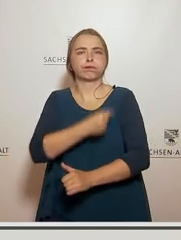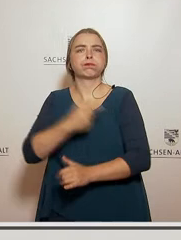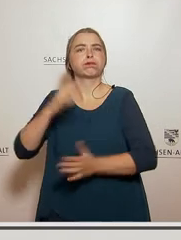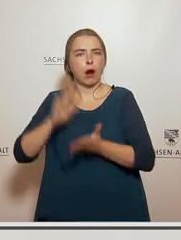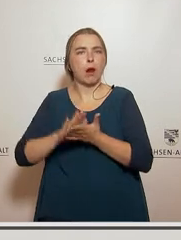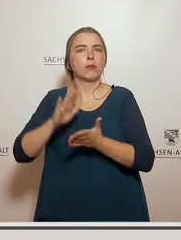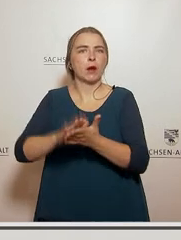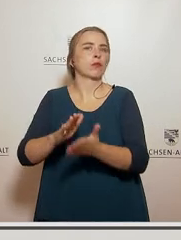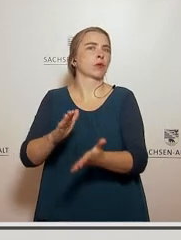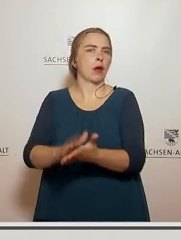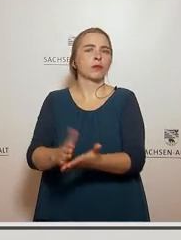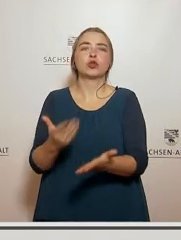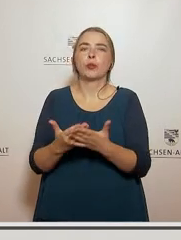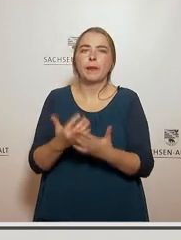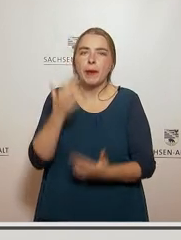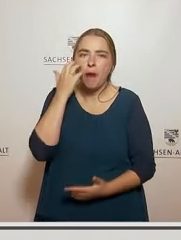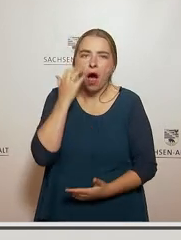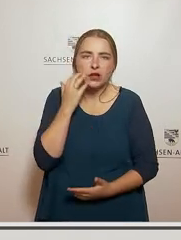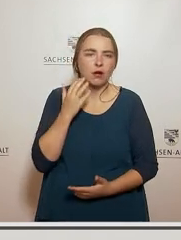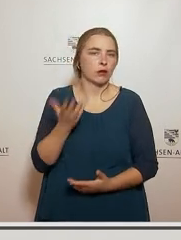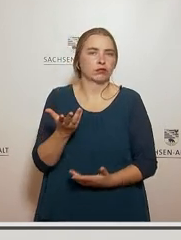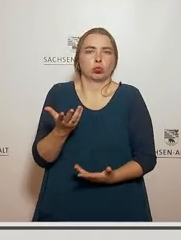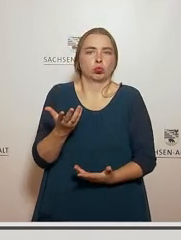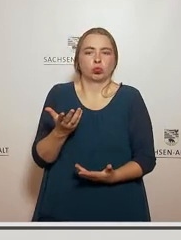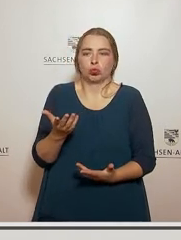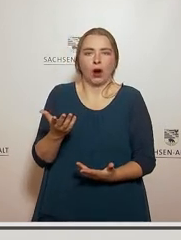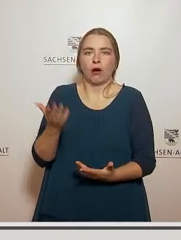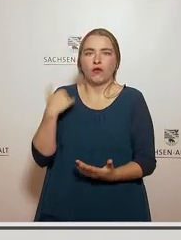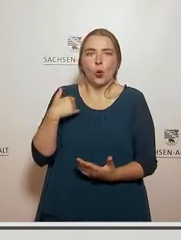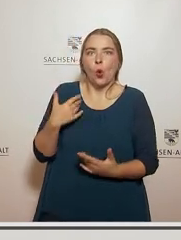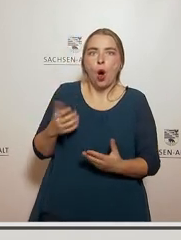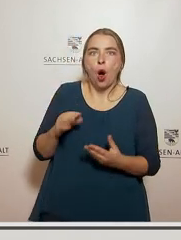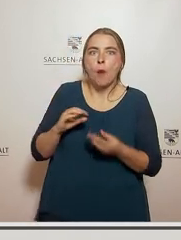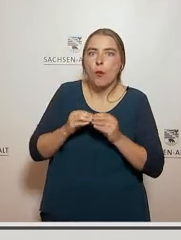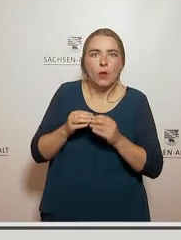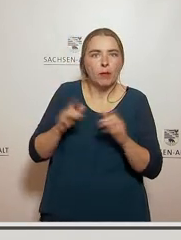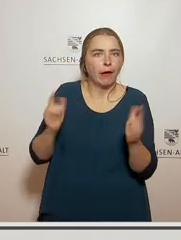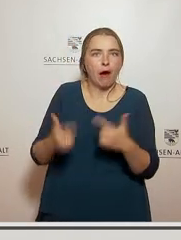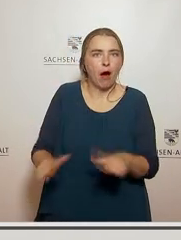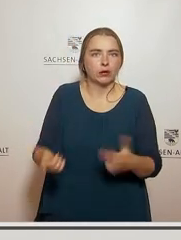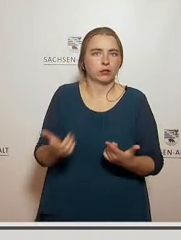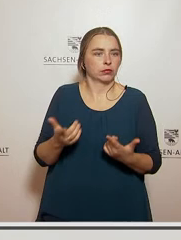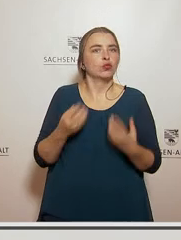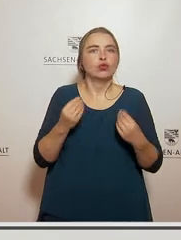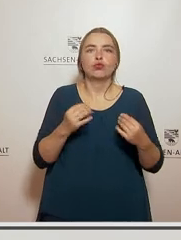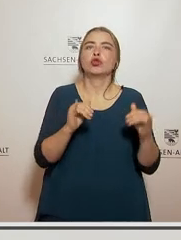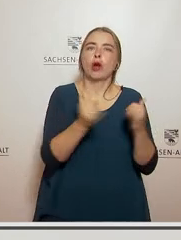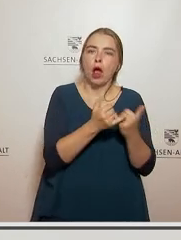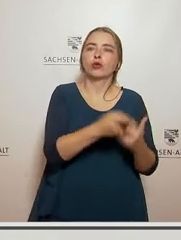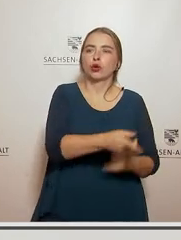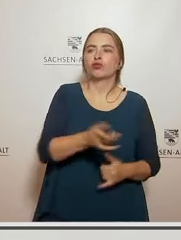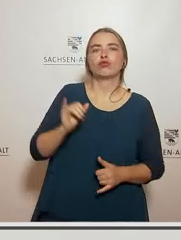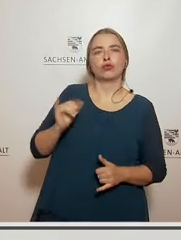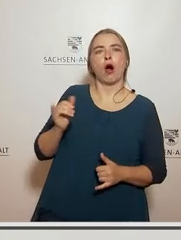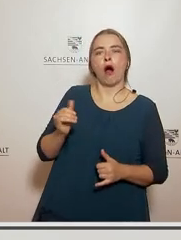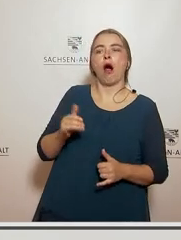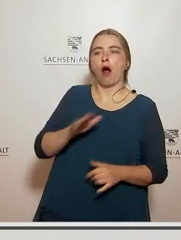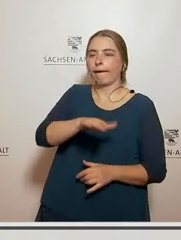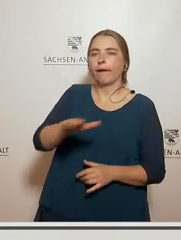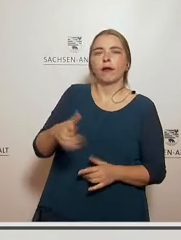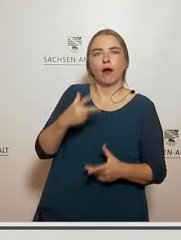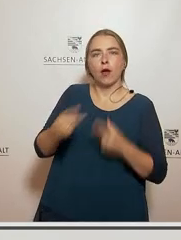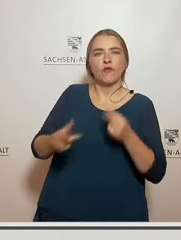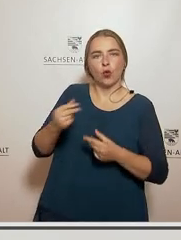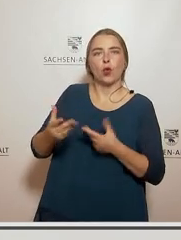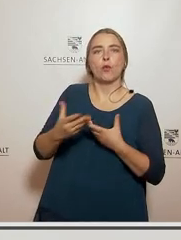haben ja die Masernimpfpflicht. Wir haben eigentlich nie im Land die Problematik gehabt, dass Eltern ihre Kinder nicht gegen Masern impfen